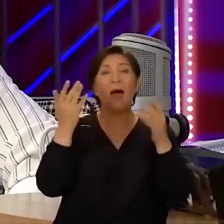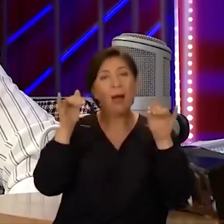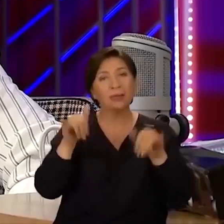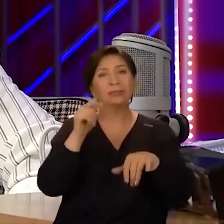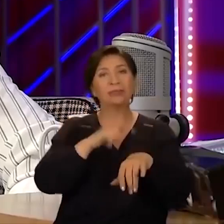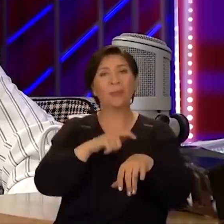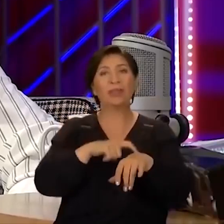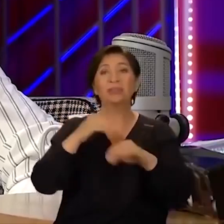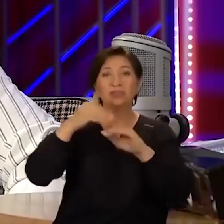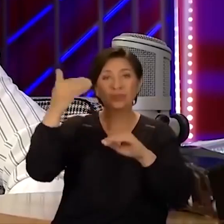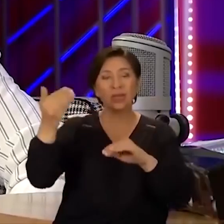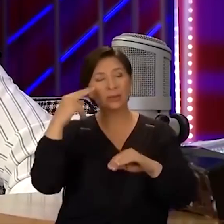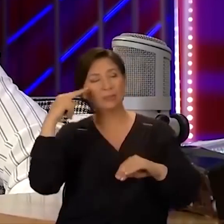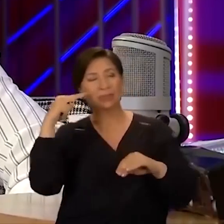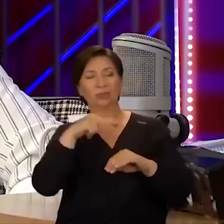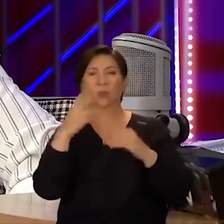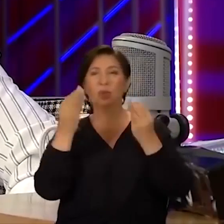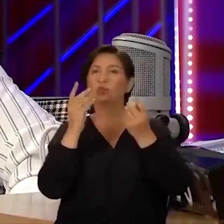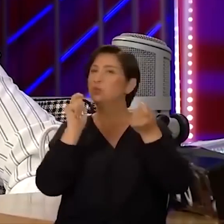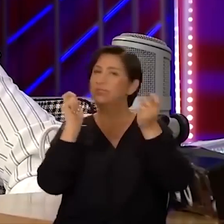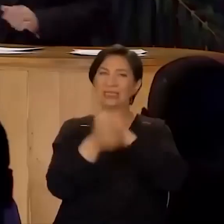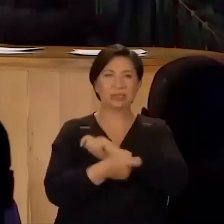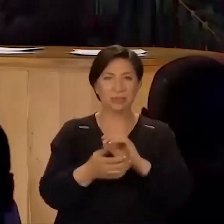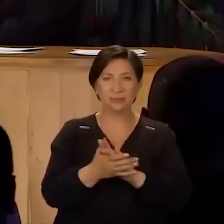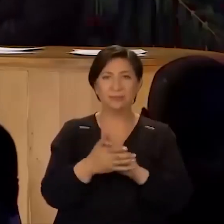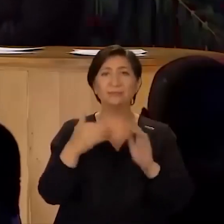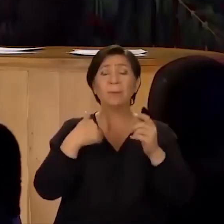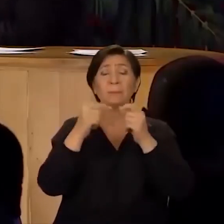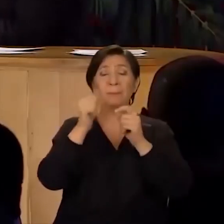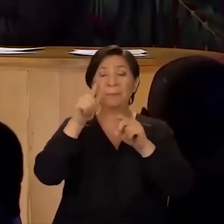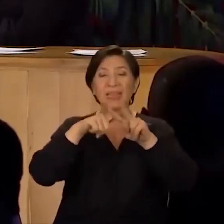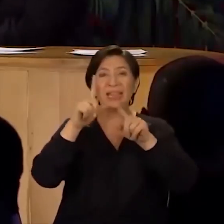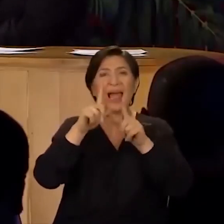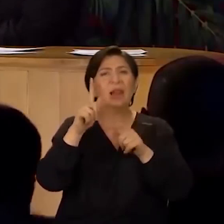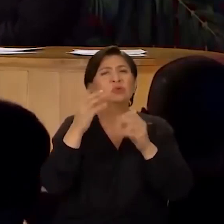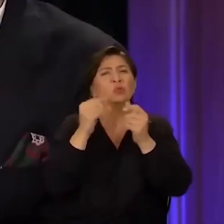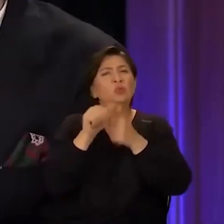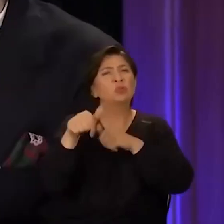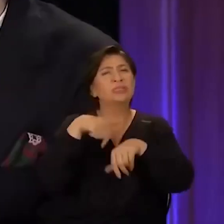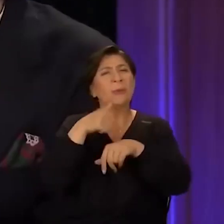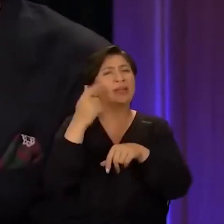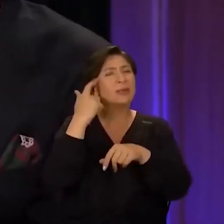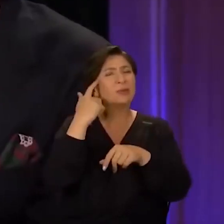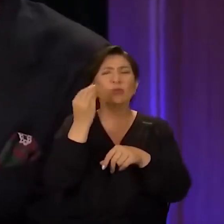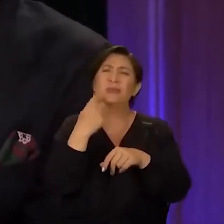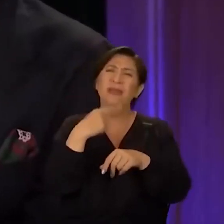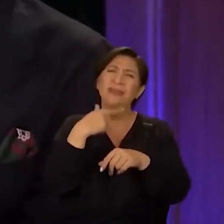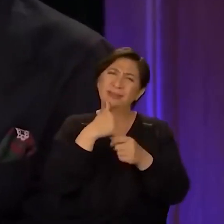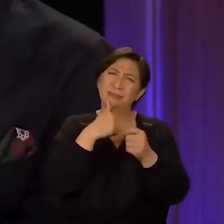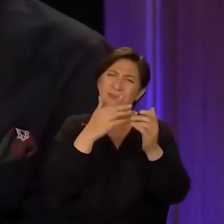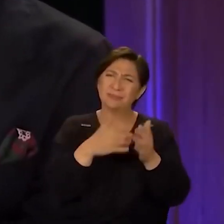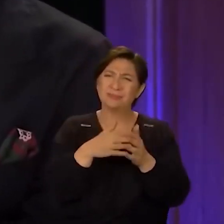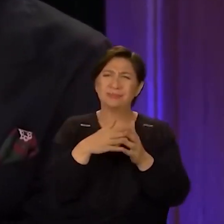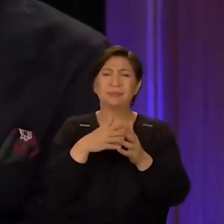hem de dışarıdan bakış açısı olarak çok şeyi değiştiriyorum Uzun sürede Tanıyor mu kadar da tatlı bir elif